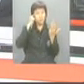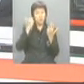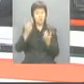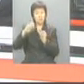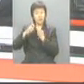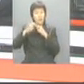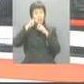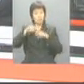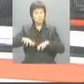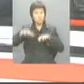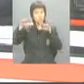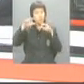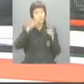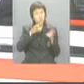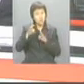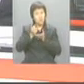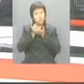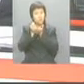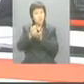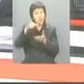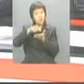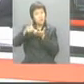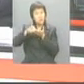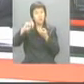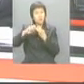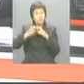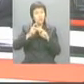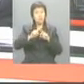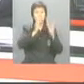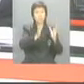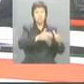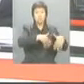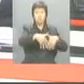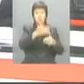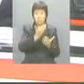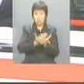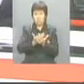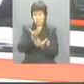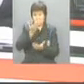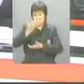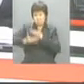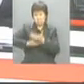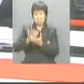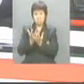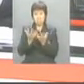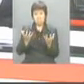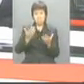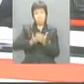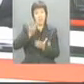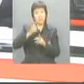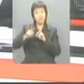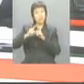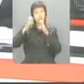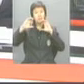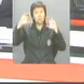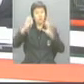น้ำท่วมแล้วก็เรื่องของปัญหาเรื่องของปากท้องของประชาชนเรื่องสินค้าแพงด้วยนะคะที่รัฐบาลชุดใหม่นั้นจะต้องเข้ามาดำเนินการจัดการค่ะส่วนสถ